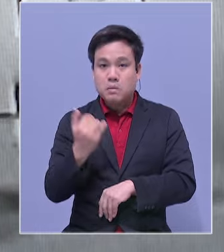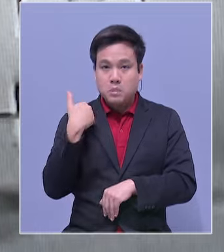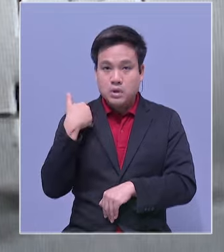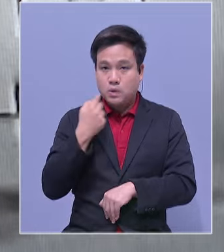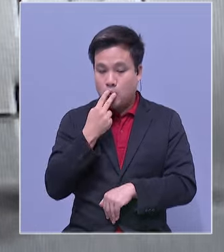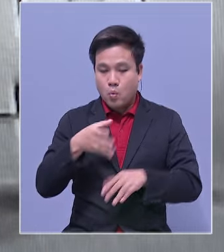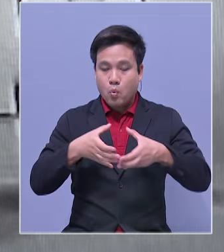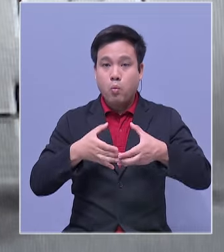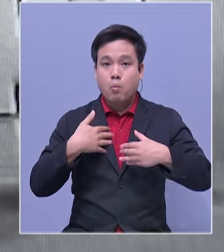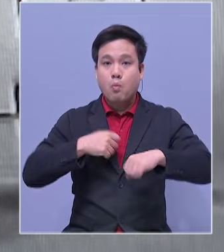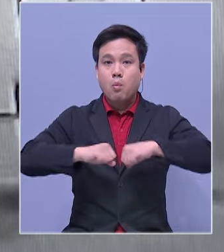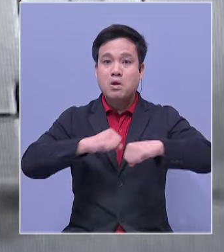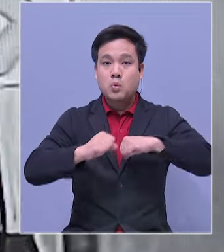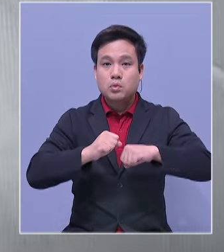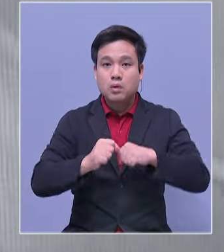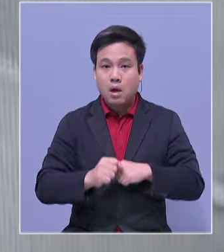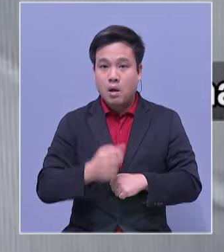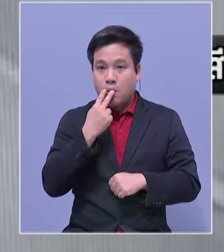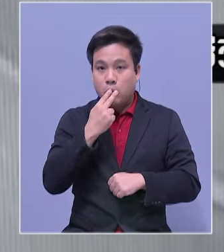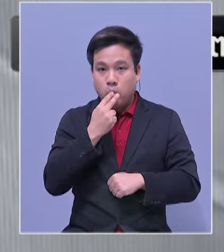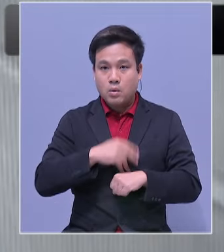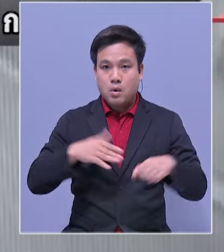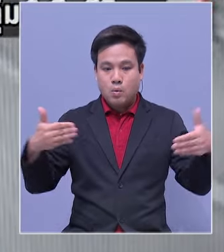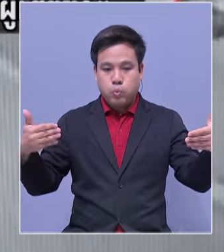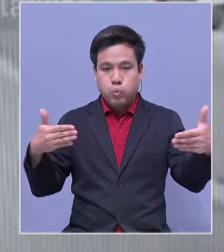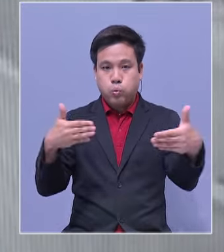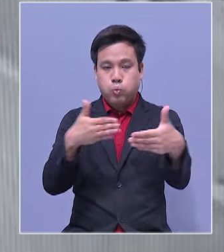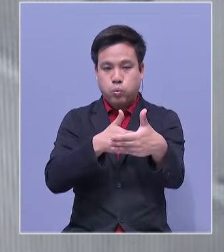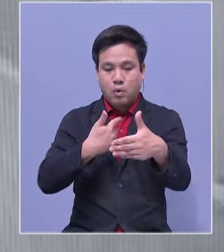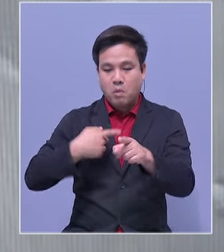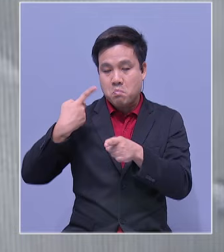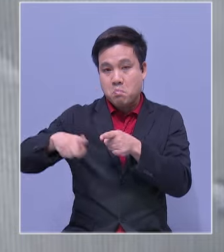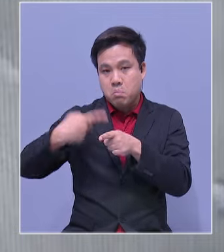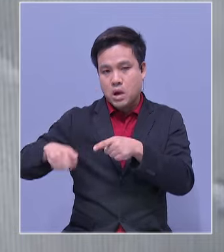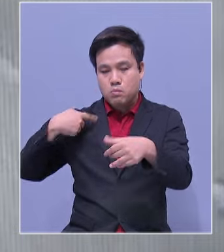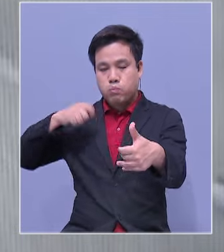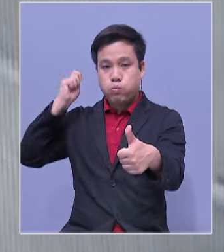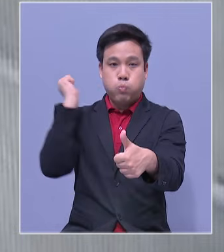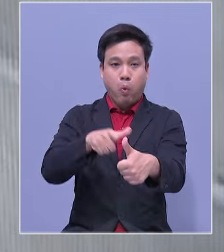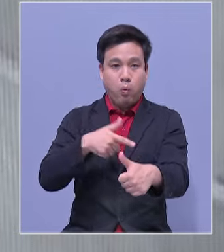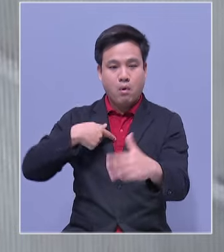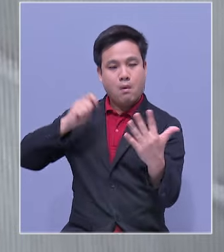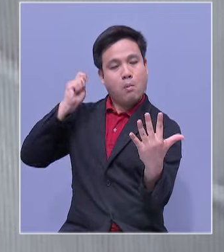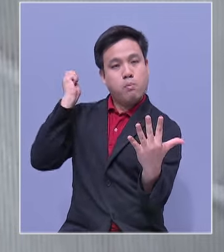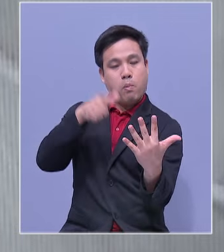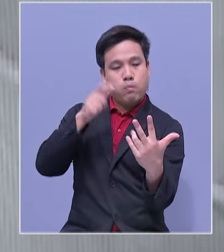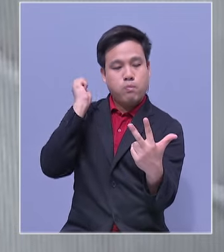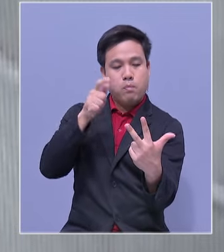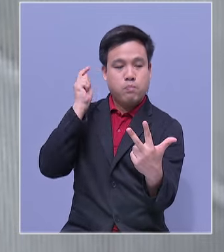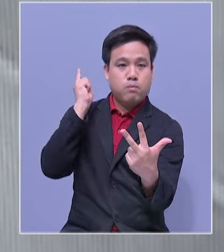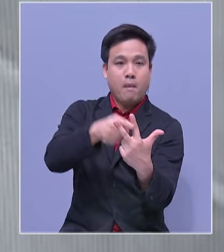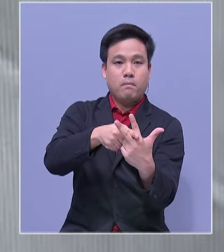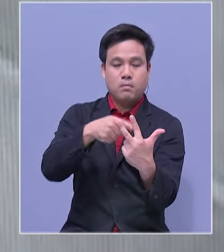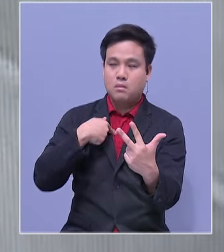เหตุการณ์กลุ่มวัยรุ่นค่ะใช้มีดปลาใส่กลุ่มวัยรุ่นที่ขี่เอ่อมอเตอร์ไซค์ผ่านมาเป็นกลุ่มคู่อริกันอ่ะจนได้รับบาดเจ็บ